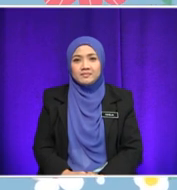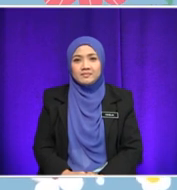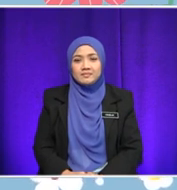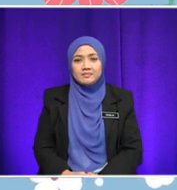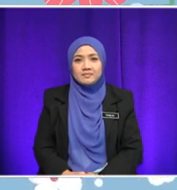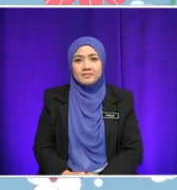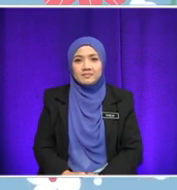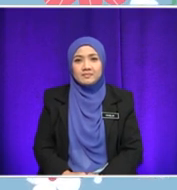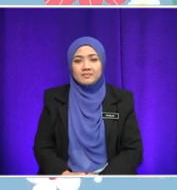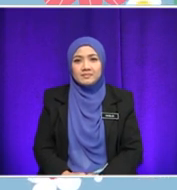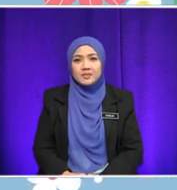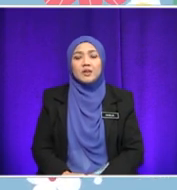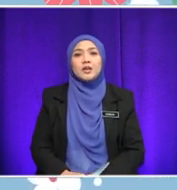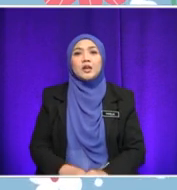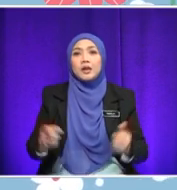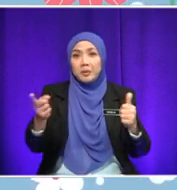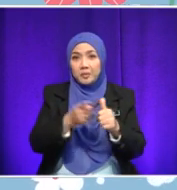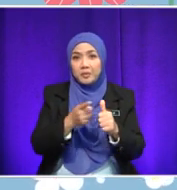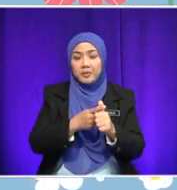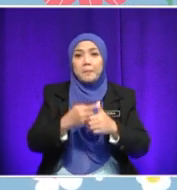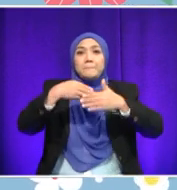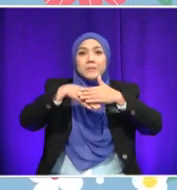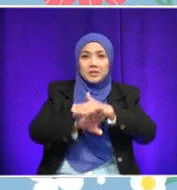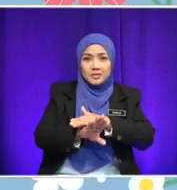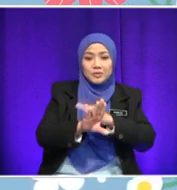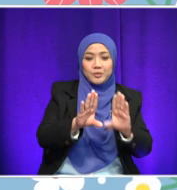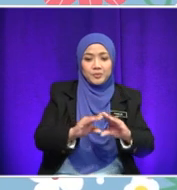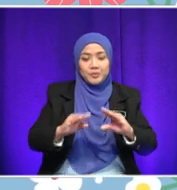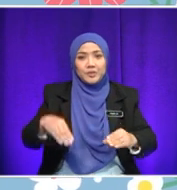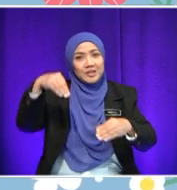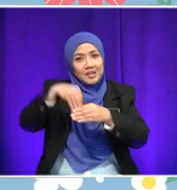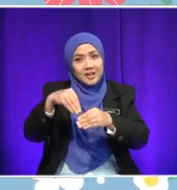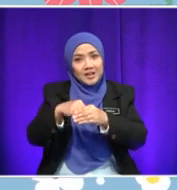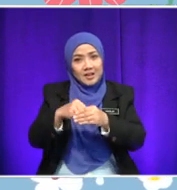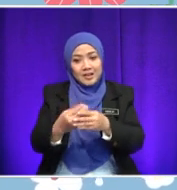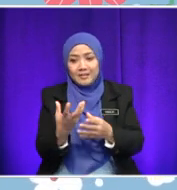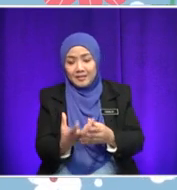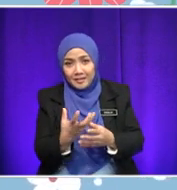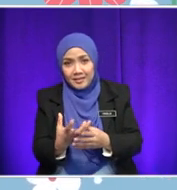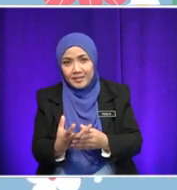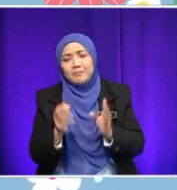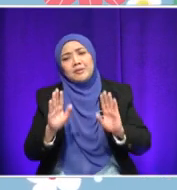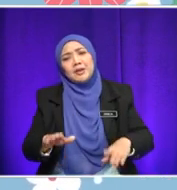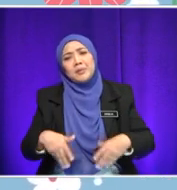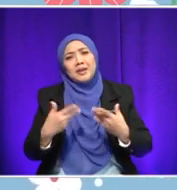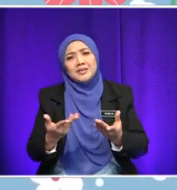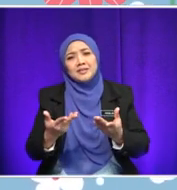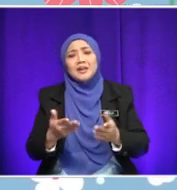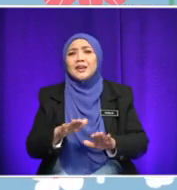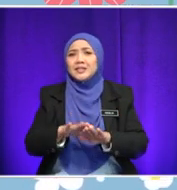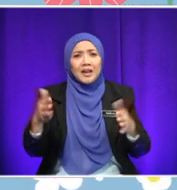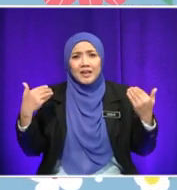yakin jawabannya pastilah memasukkan span bunga ke dalam palsu karena tak ada span bunga tak boleh tak cucu